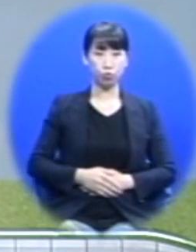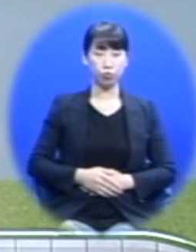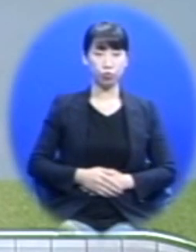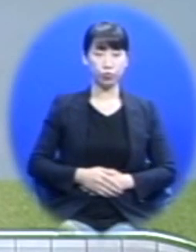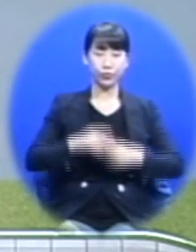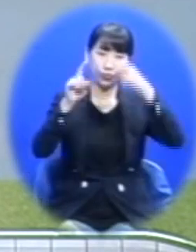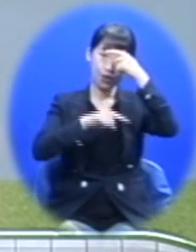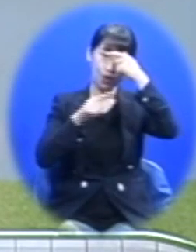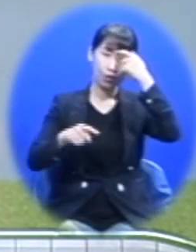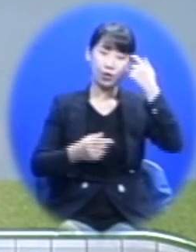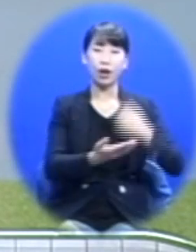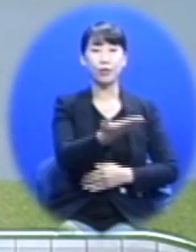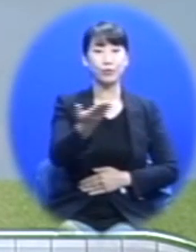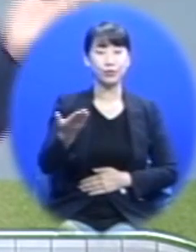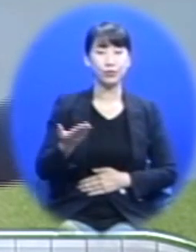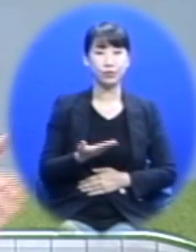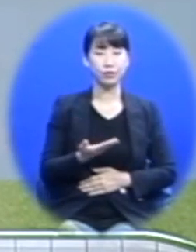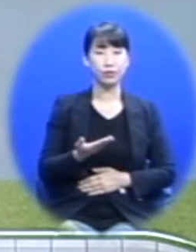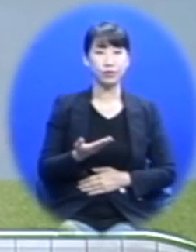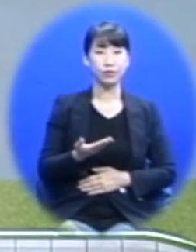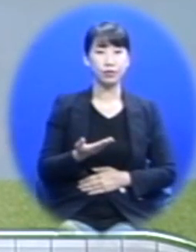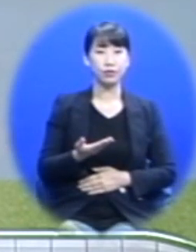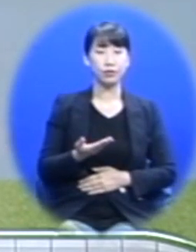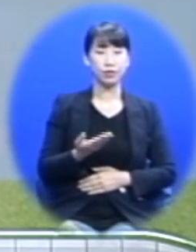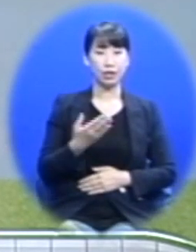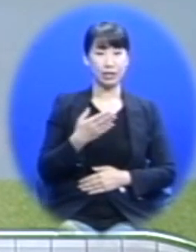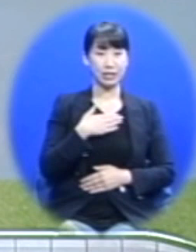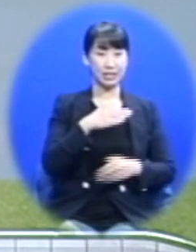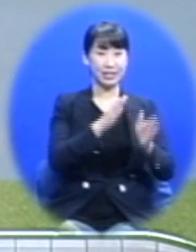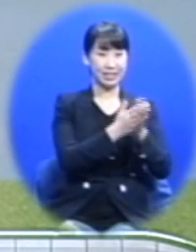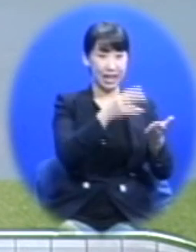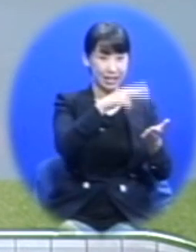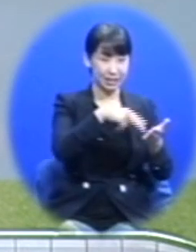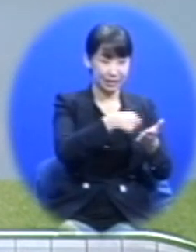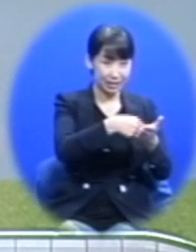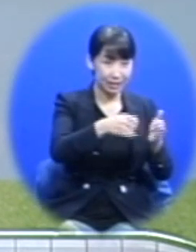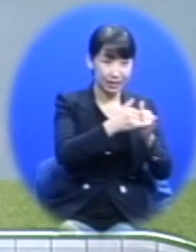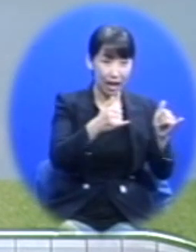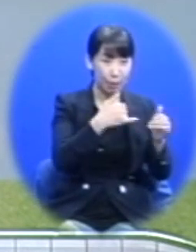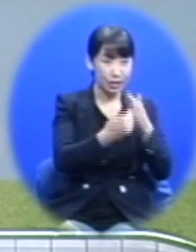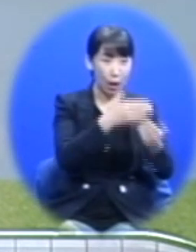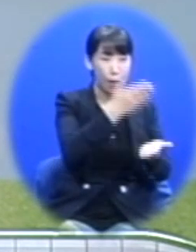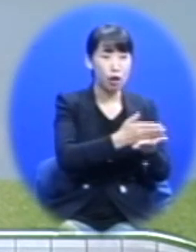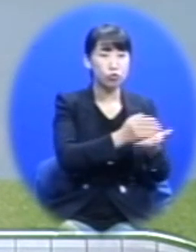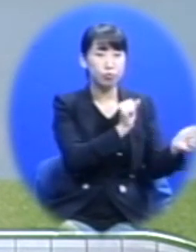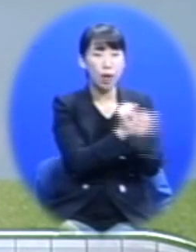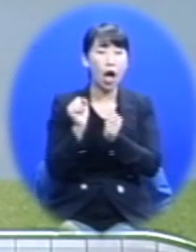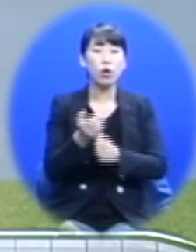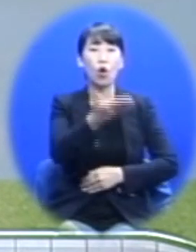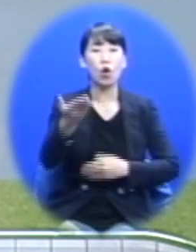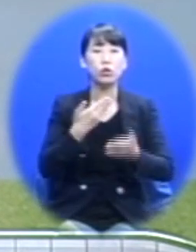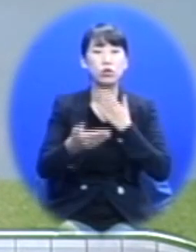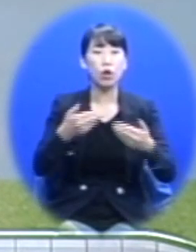성도 여러분, 이것이 여러분의 체험이 되어야 합니다. 하나님은 여러분에게 그런 은혜를 이미 다 주신